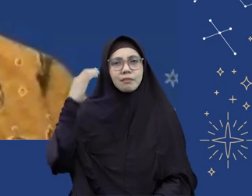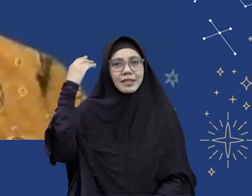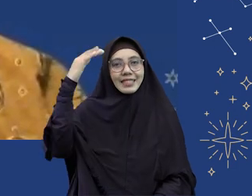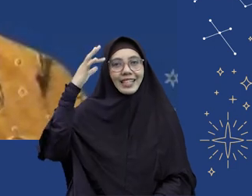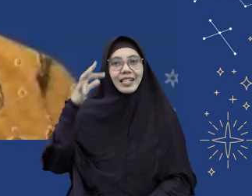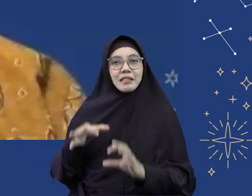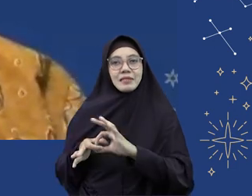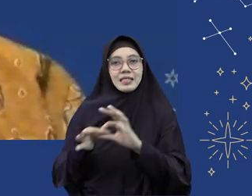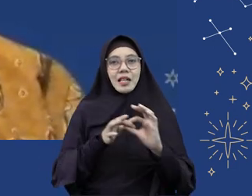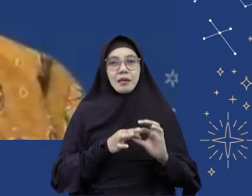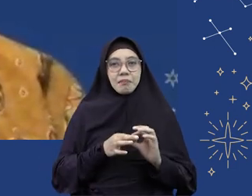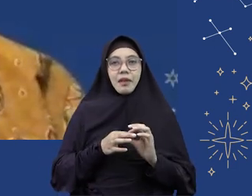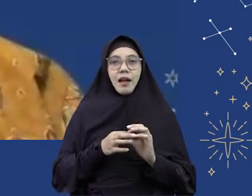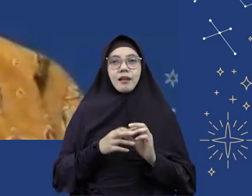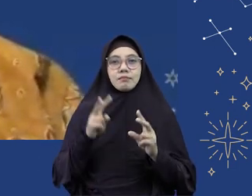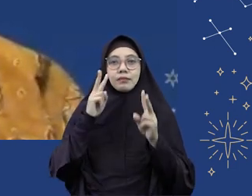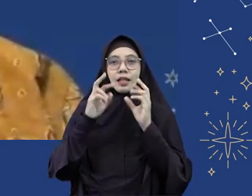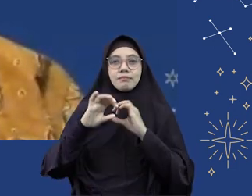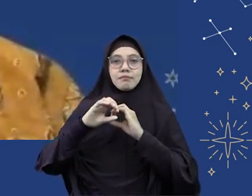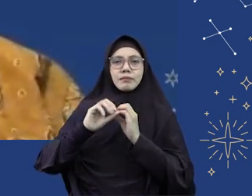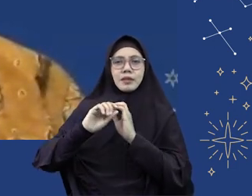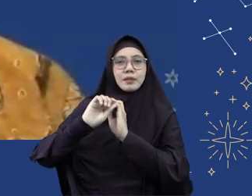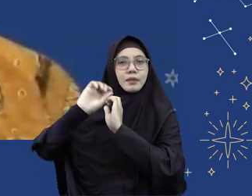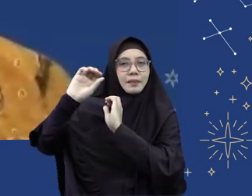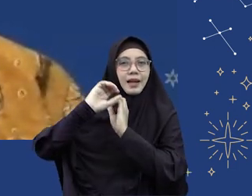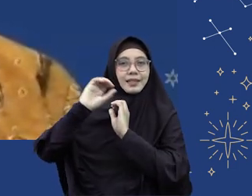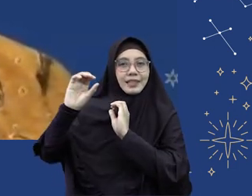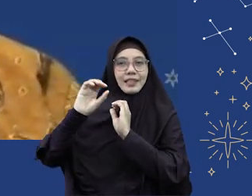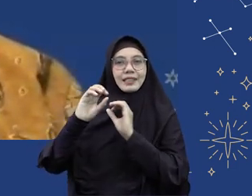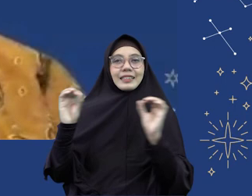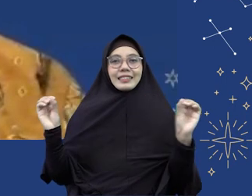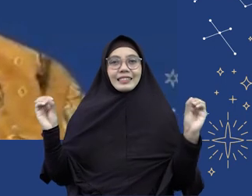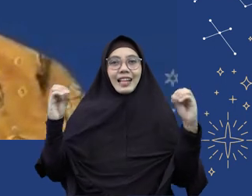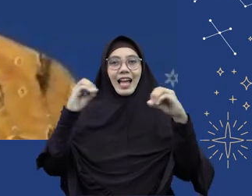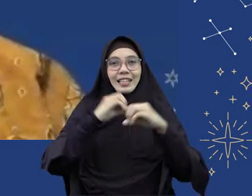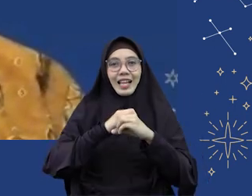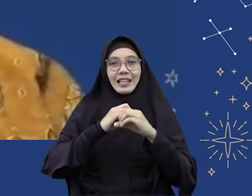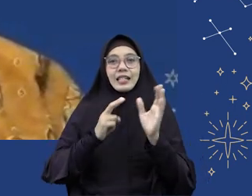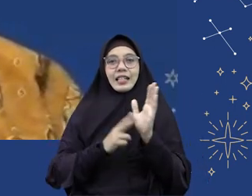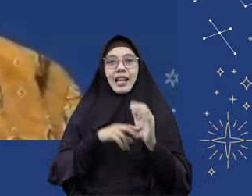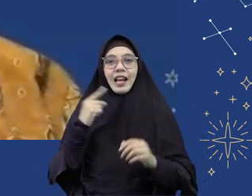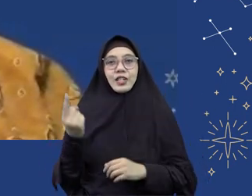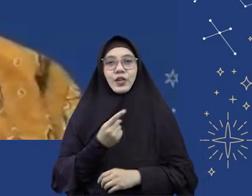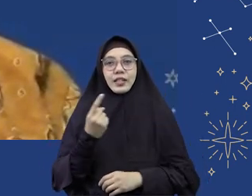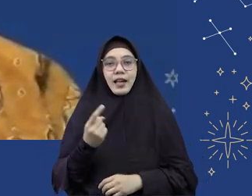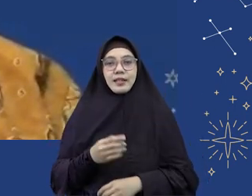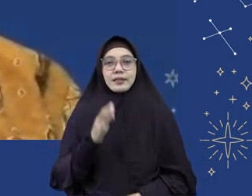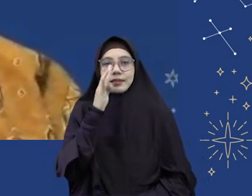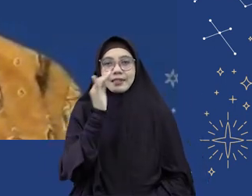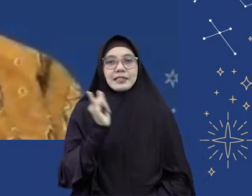pengamatan gerhana atau juga pengamatan pengamatan event nasional lainnya seperti